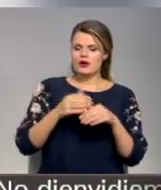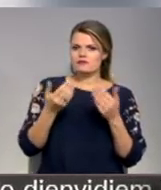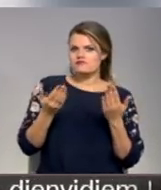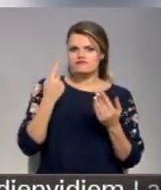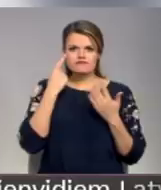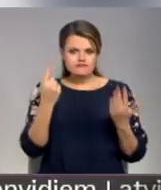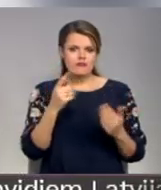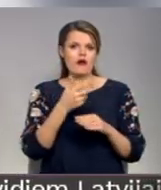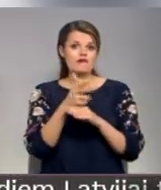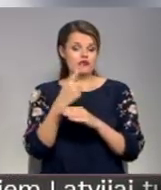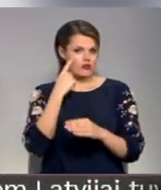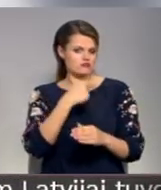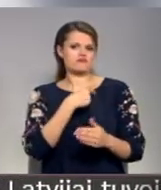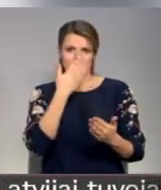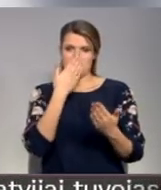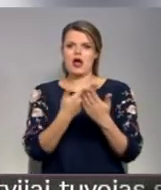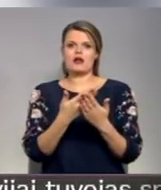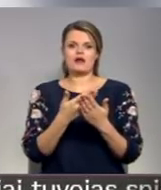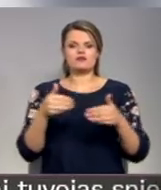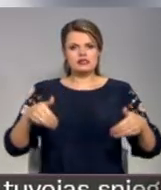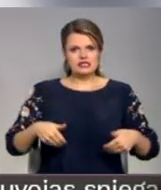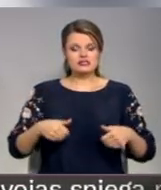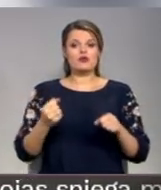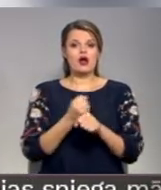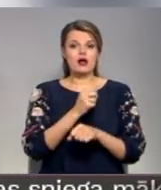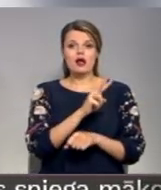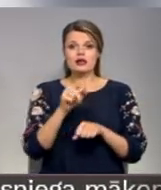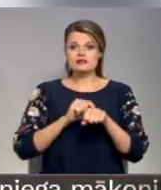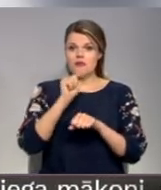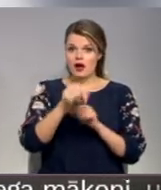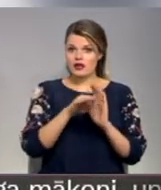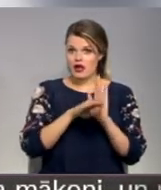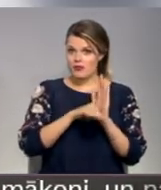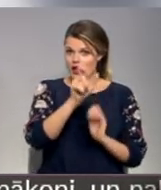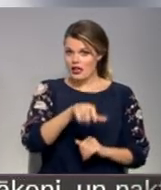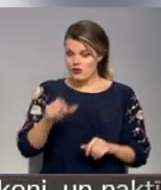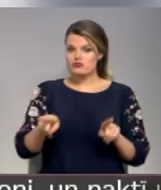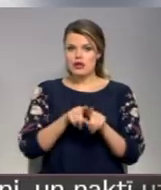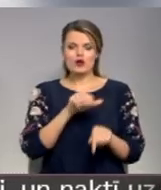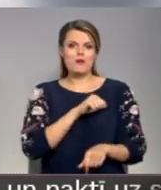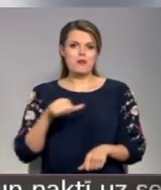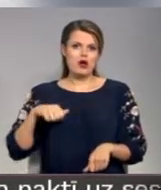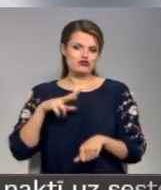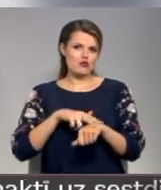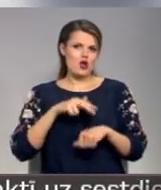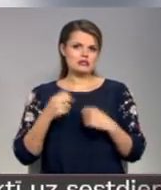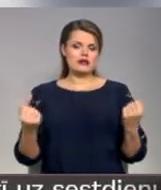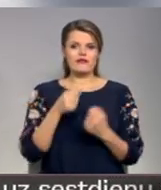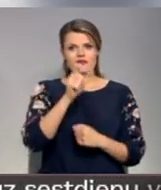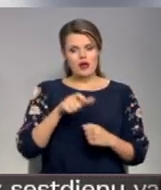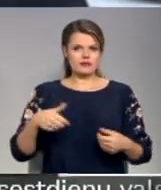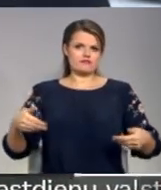video ieraksts kalpo par pierādījumu un disciplinē gan likumpārkāpējus, gan pašus policijas darbiniekus, un turpina Vidzemes